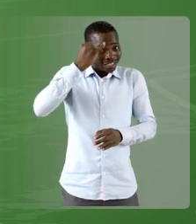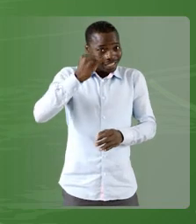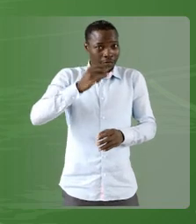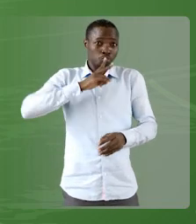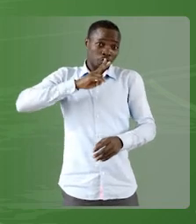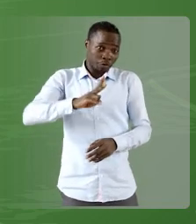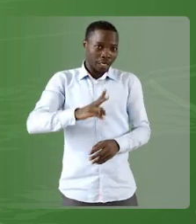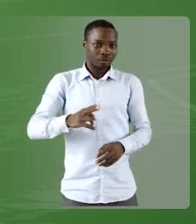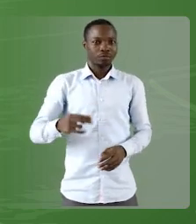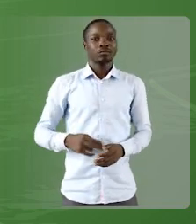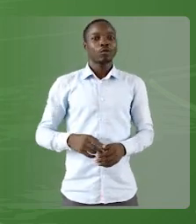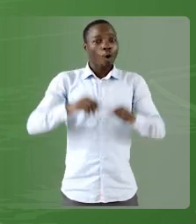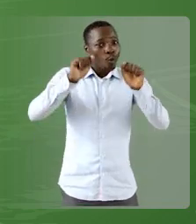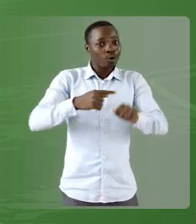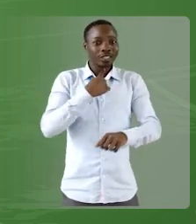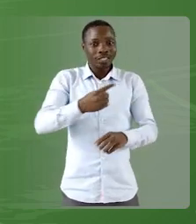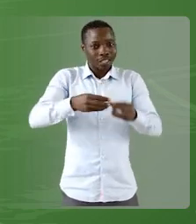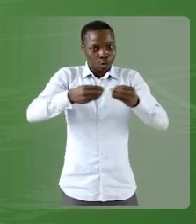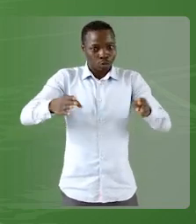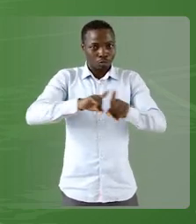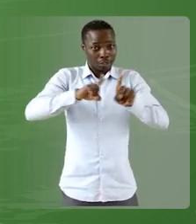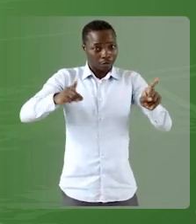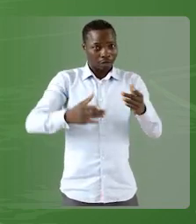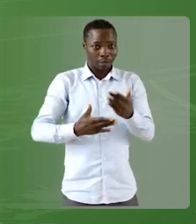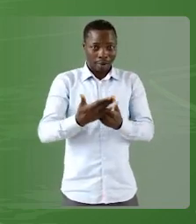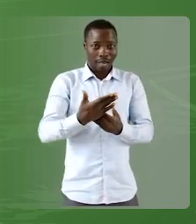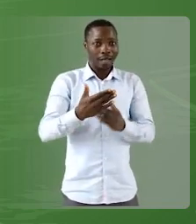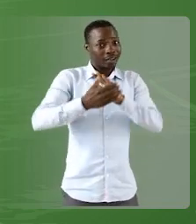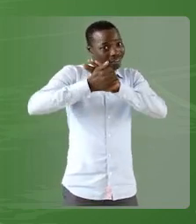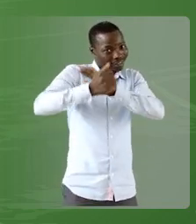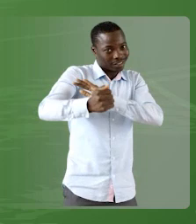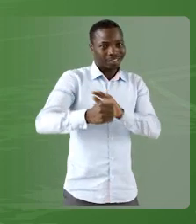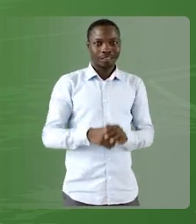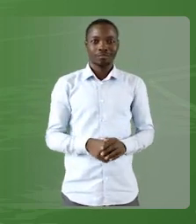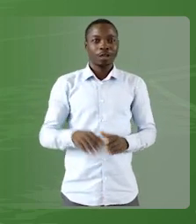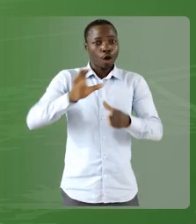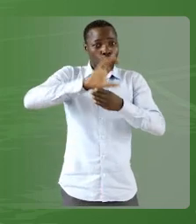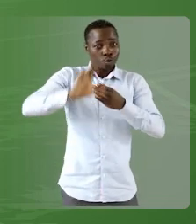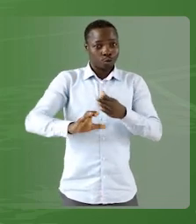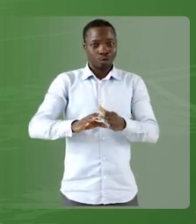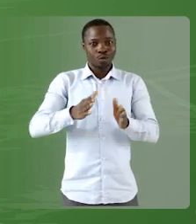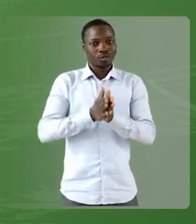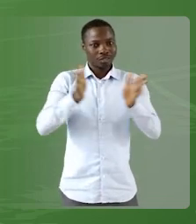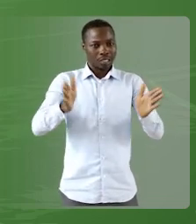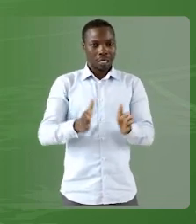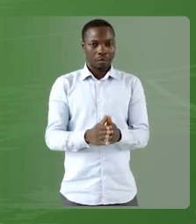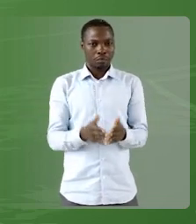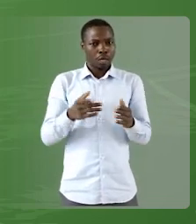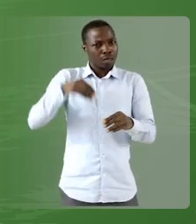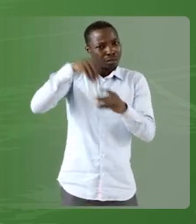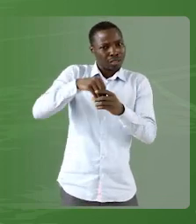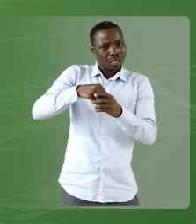se différencient par leur qualité. En conclusion générale, pour répondre aux problèmes